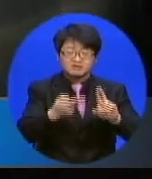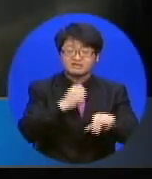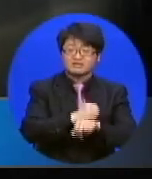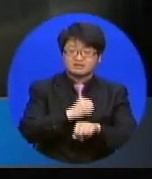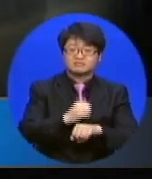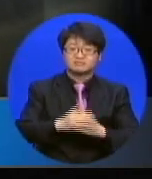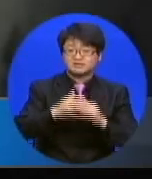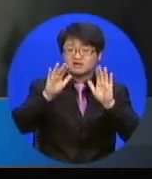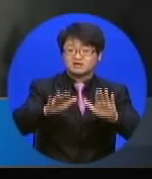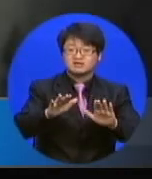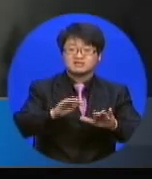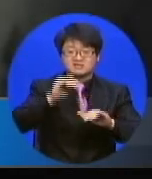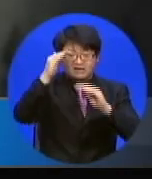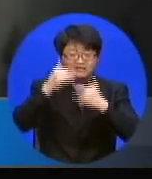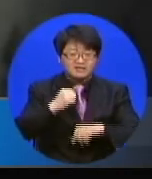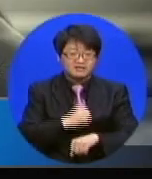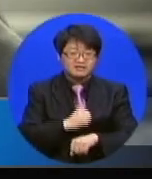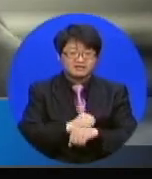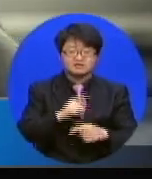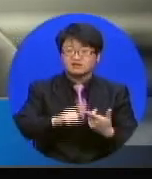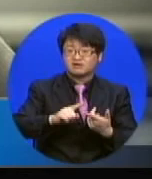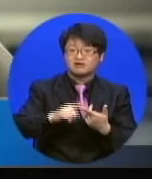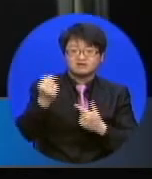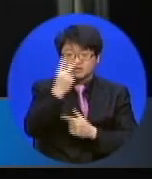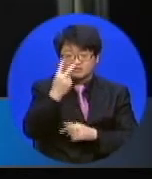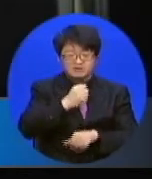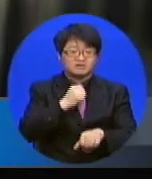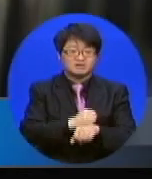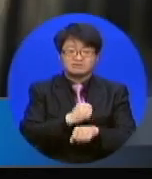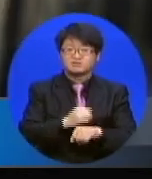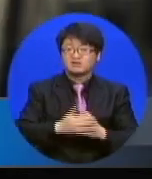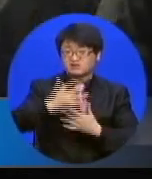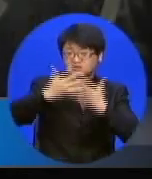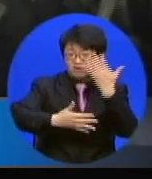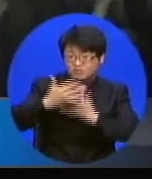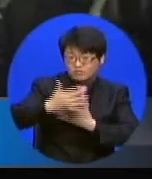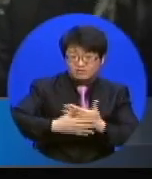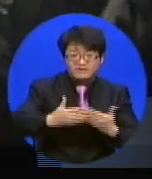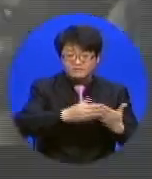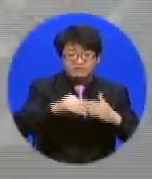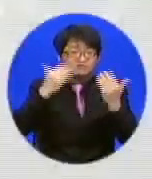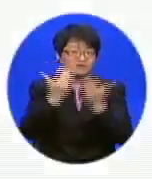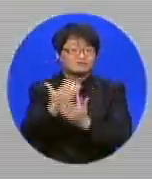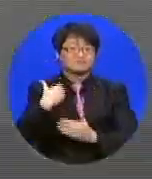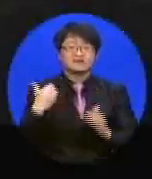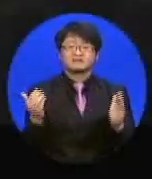김상경은 이야기의 전개는 물론 감정 완급까지 조율하며 영화의 흐름을 이끌었습니다.